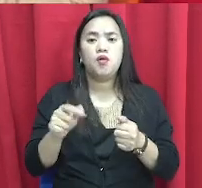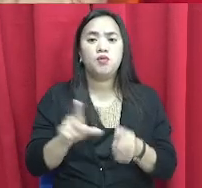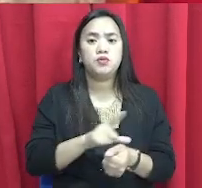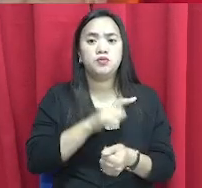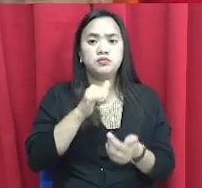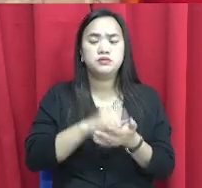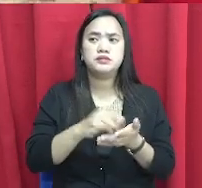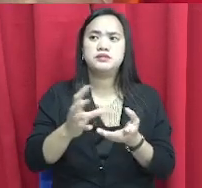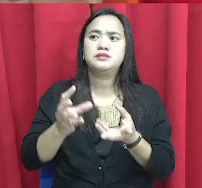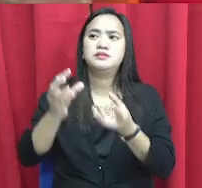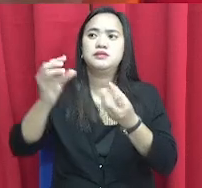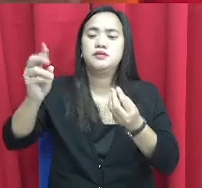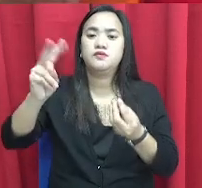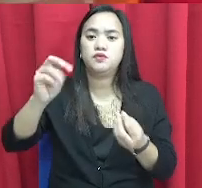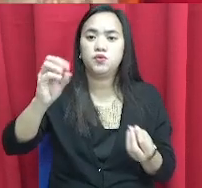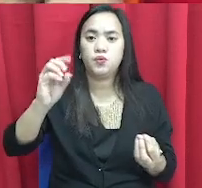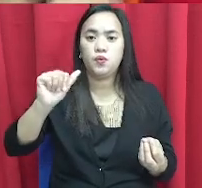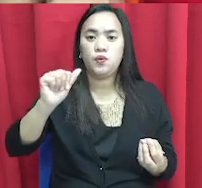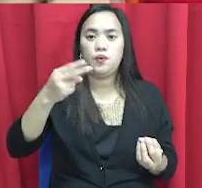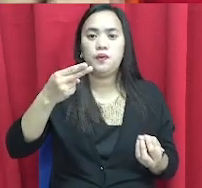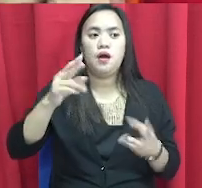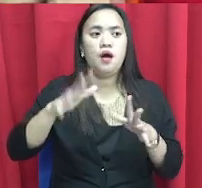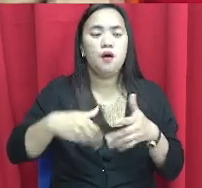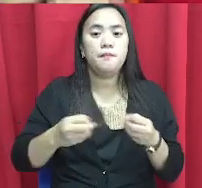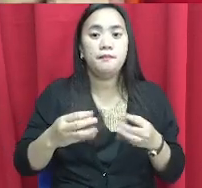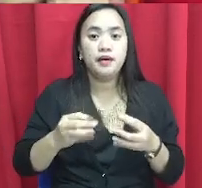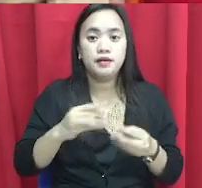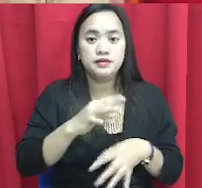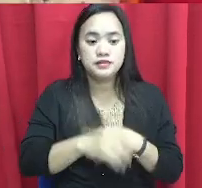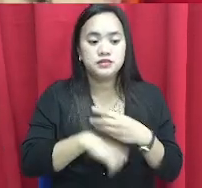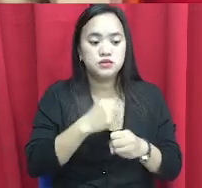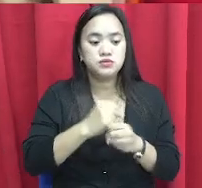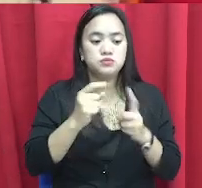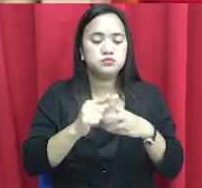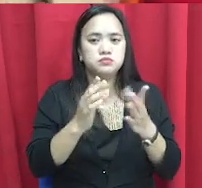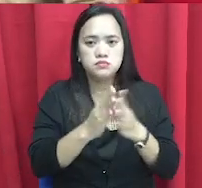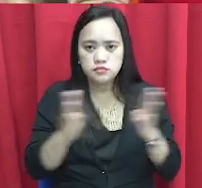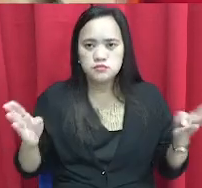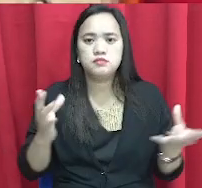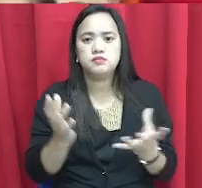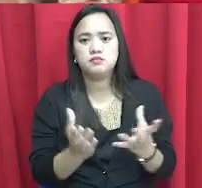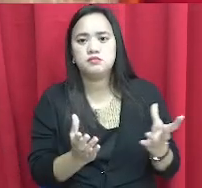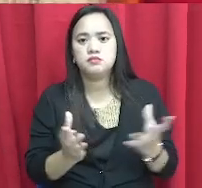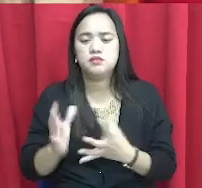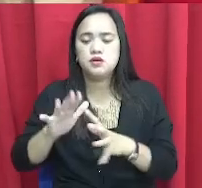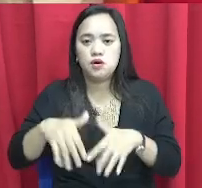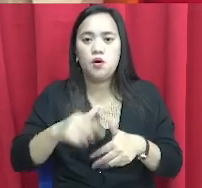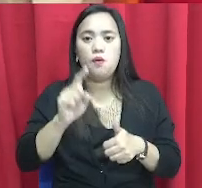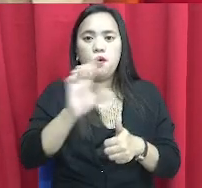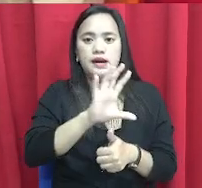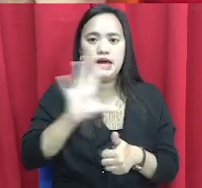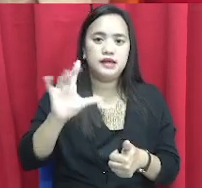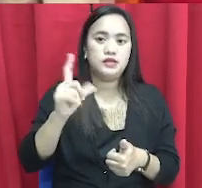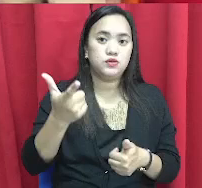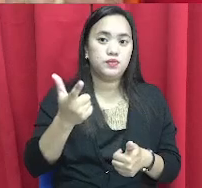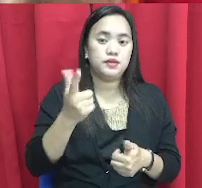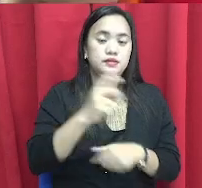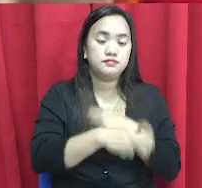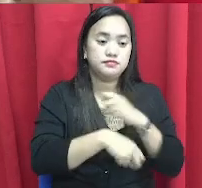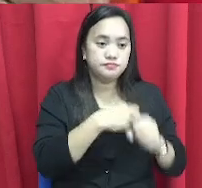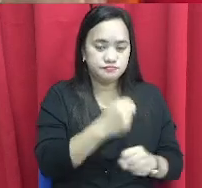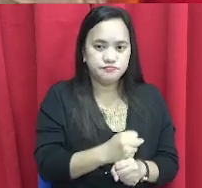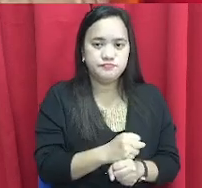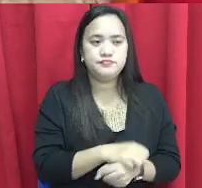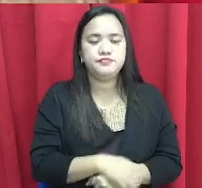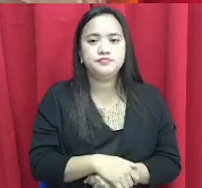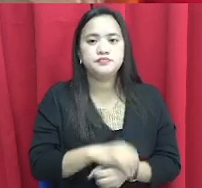ginugol ni Noah para maitayo yung Ark napakatagal 120 years if not mistaken Kaya